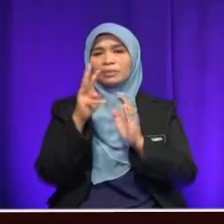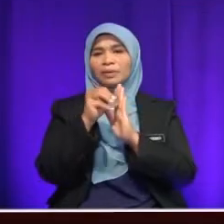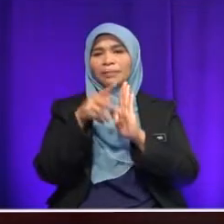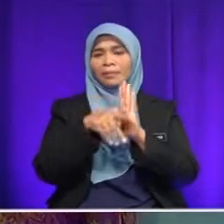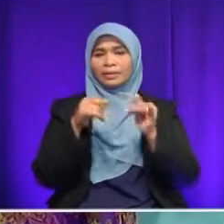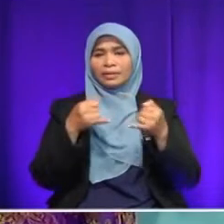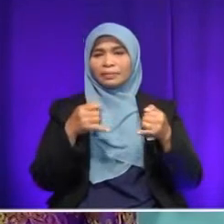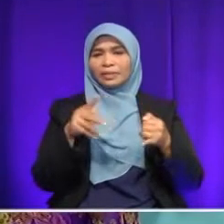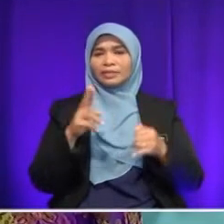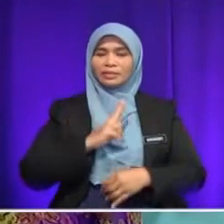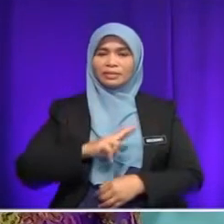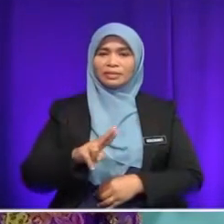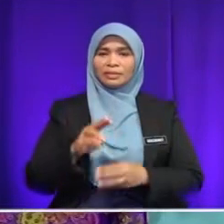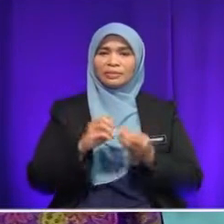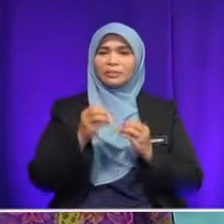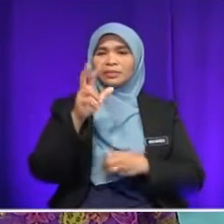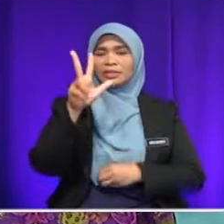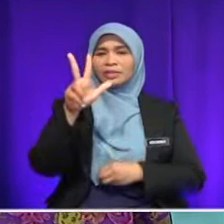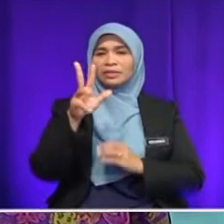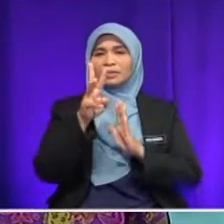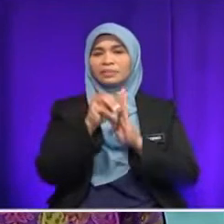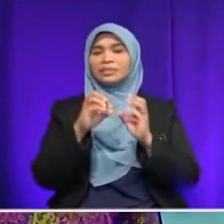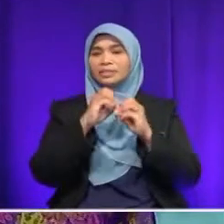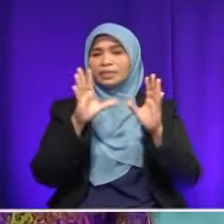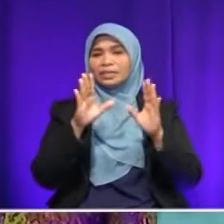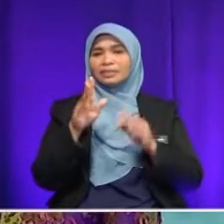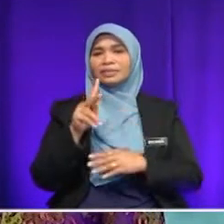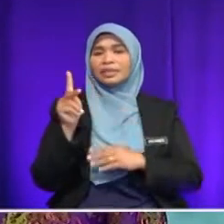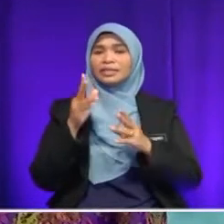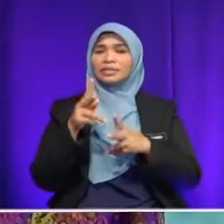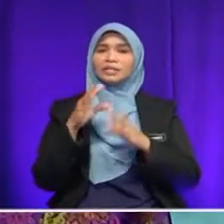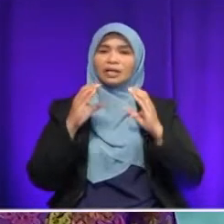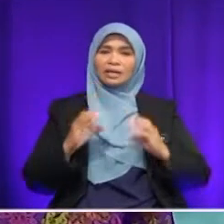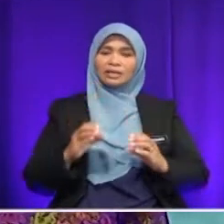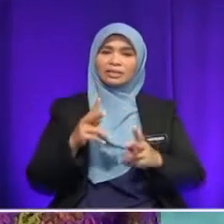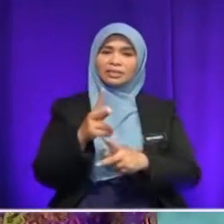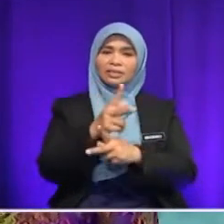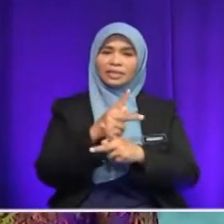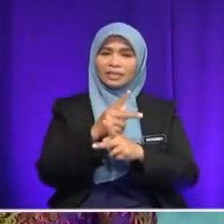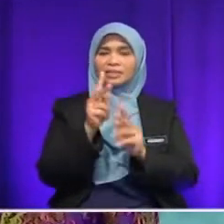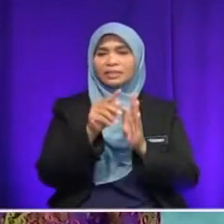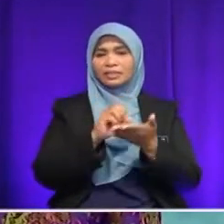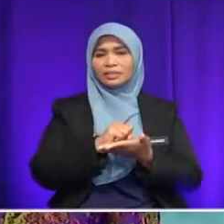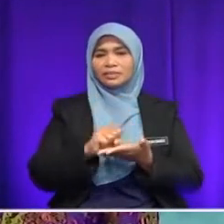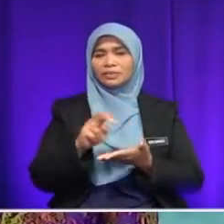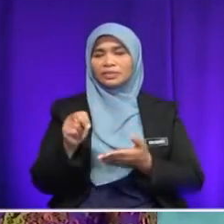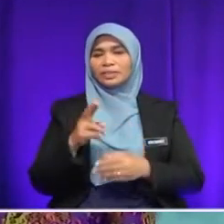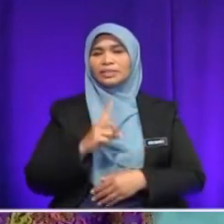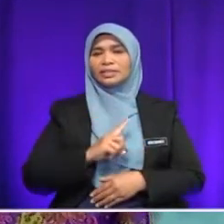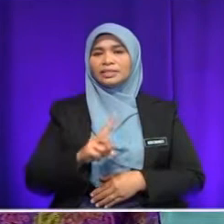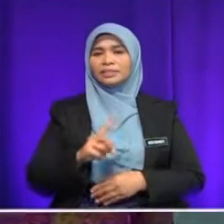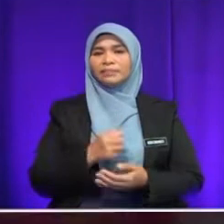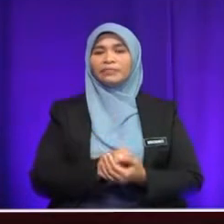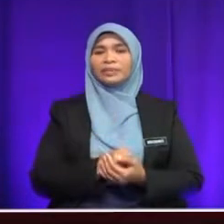Yang ketiga adalah menjelaskan cara menjaga kesucian agama Islam. Dan yang keempat, menjelaskan